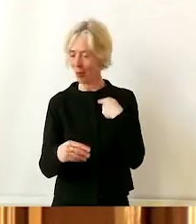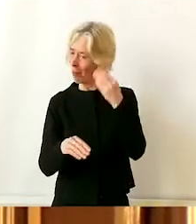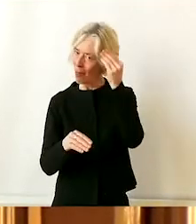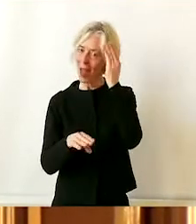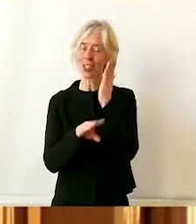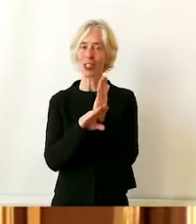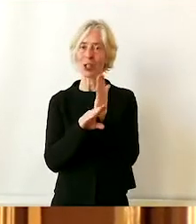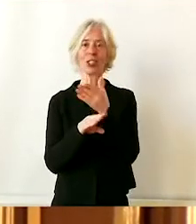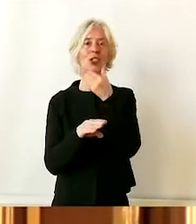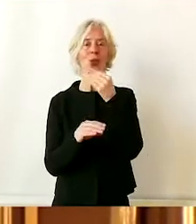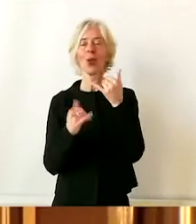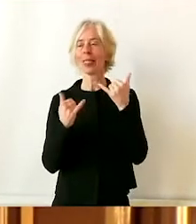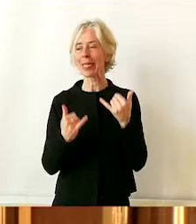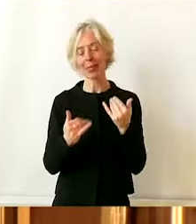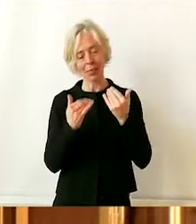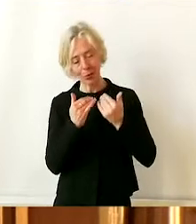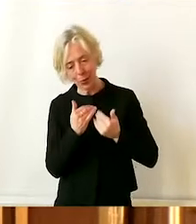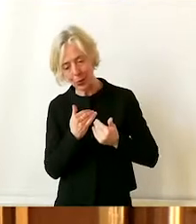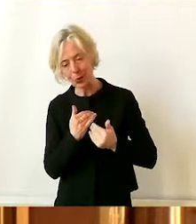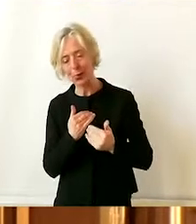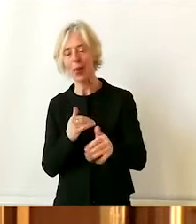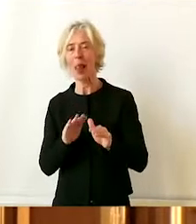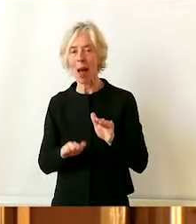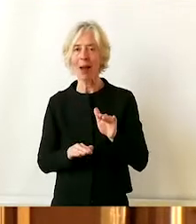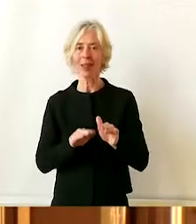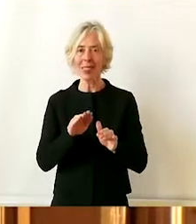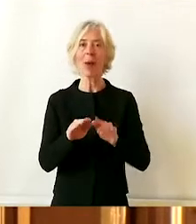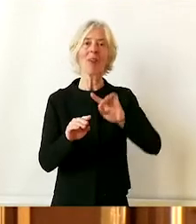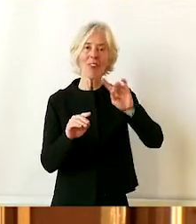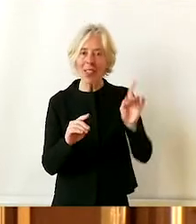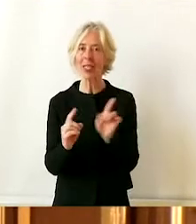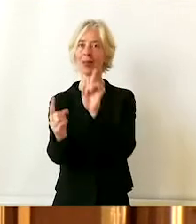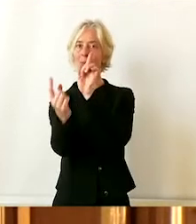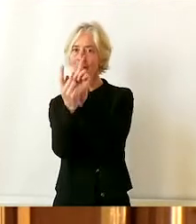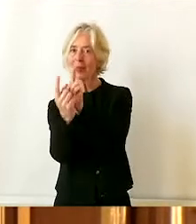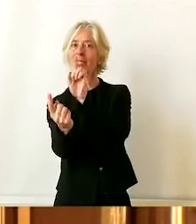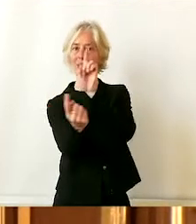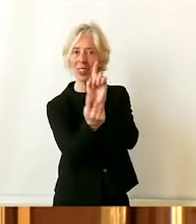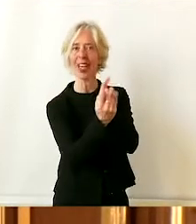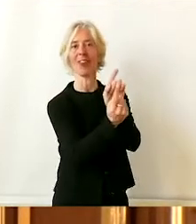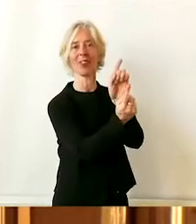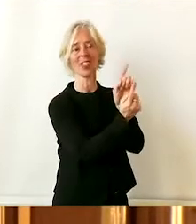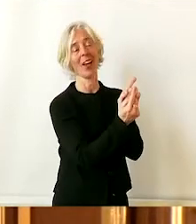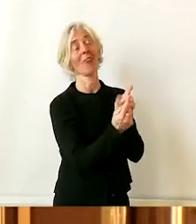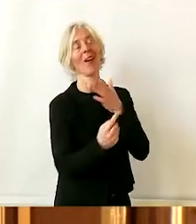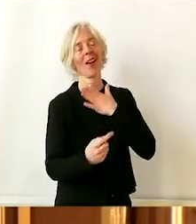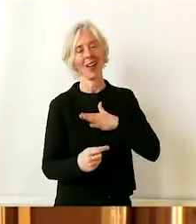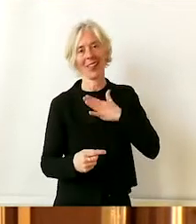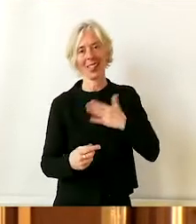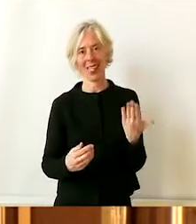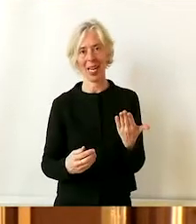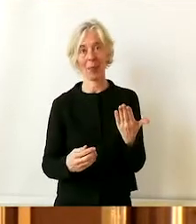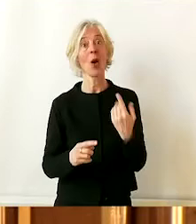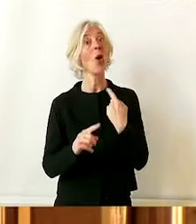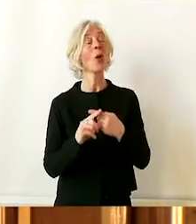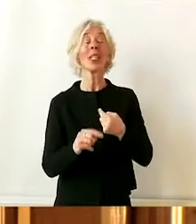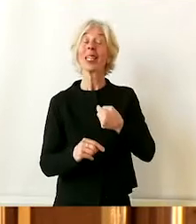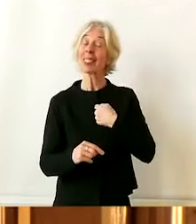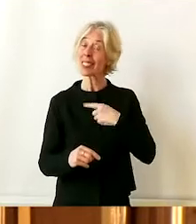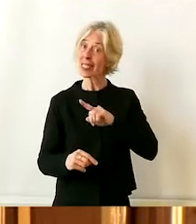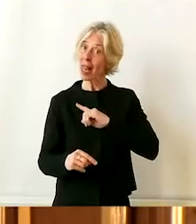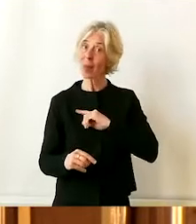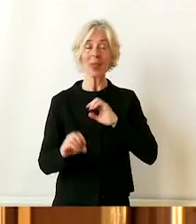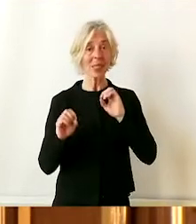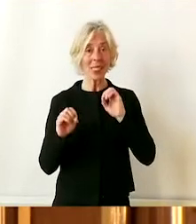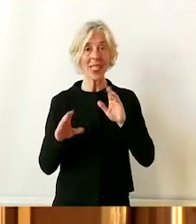echten Begegnungen jetzt in den nächsten Wochen und Monaten einfach auch wieder intensiv leben können. Und ich freue mich sehr, dass der Augsburger Klimapakt